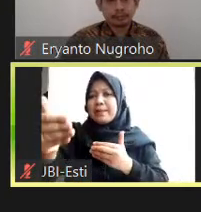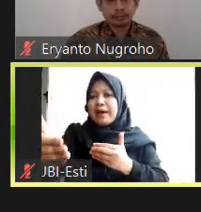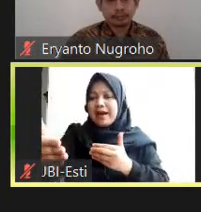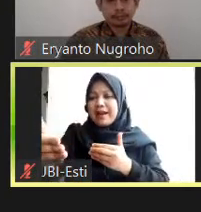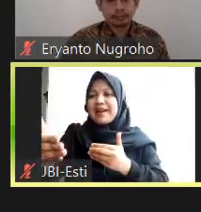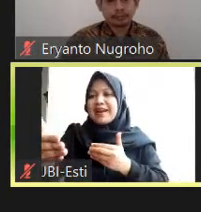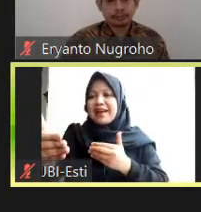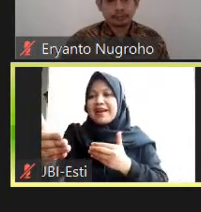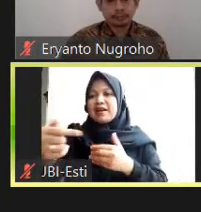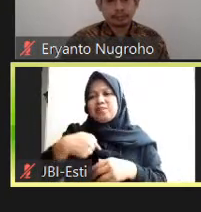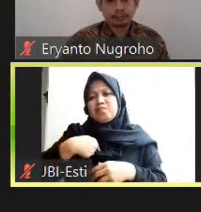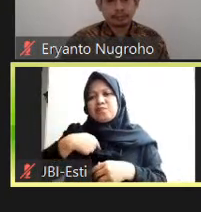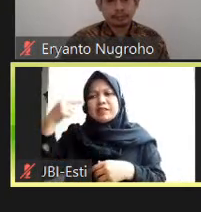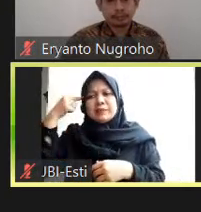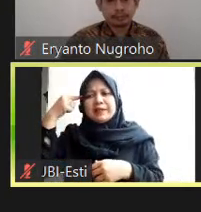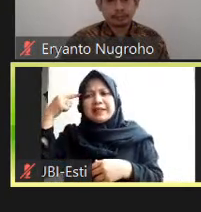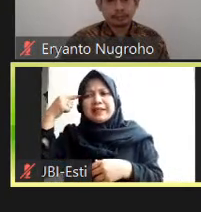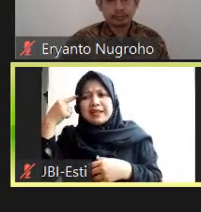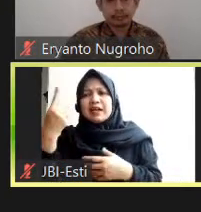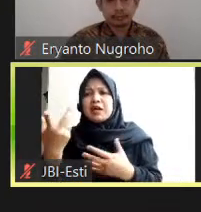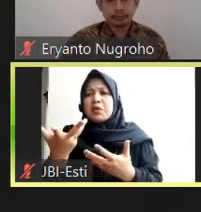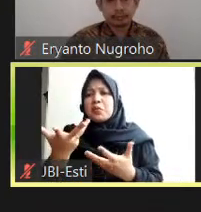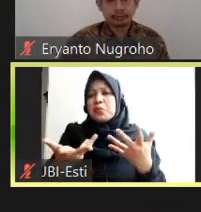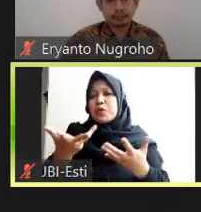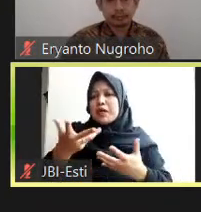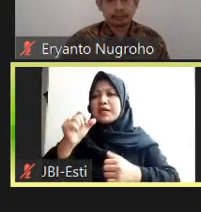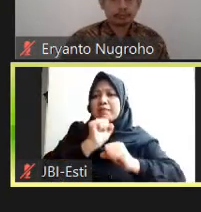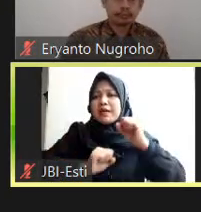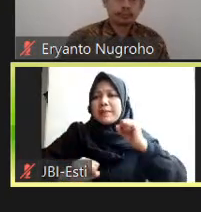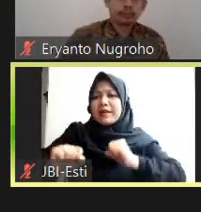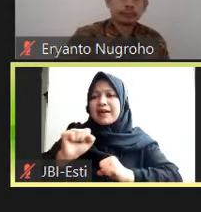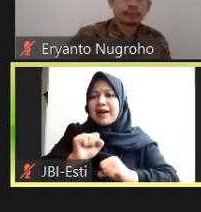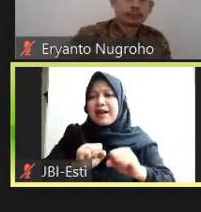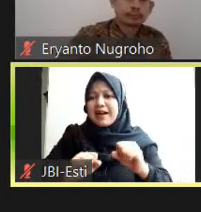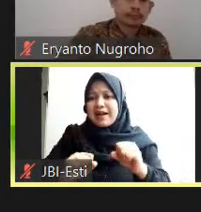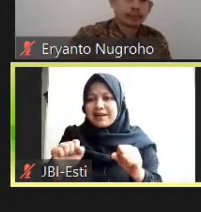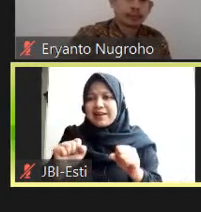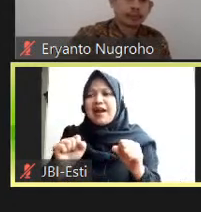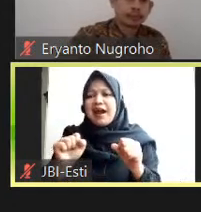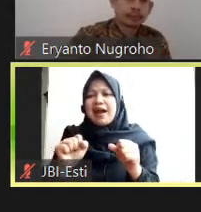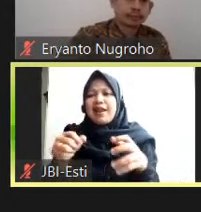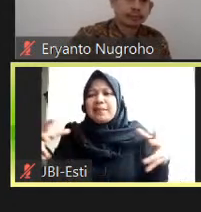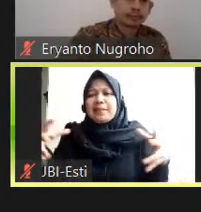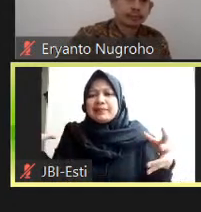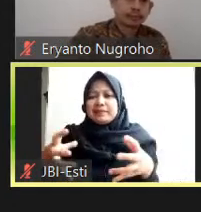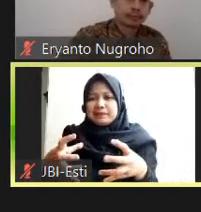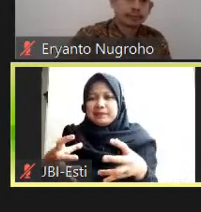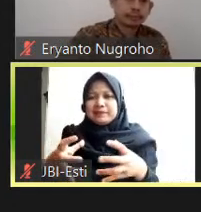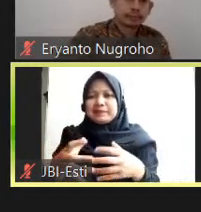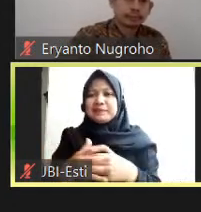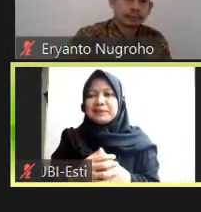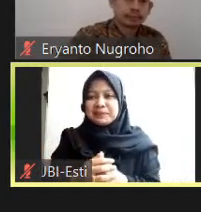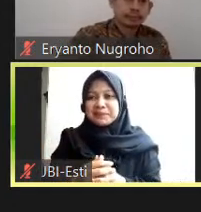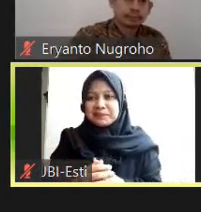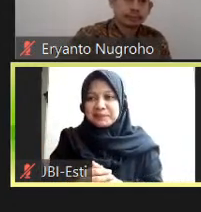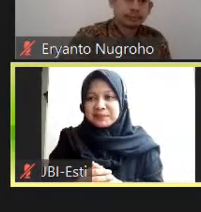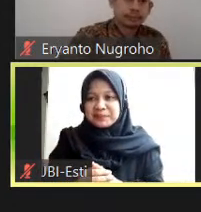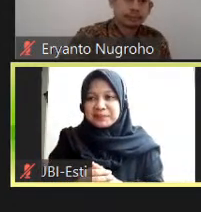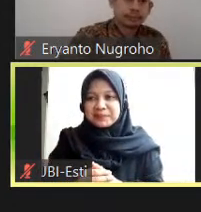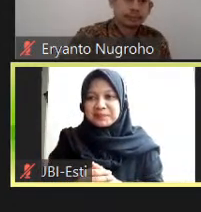saya ruang geraknya akan semakin sempit. Ya, akan semakin sempit. Jadi ada beberapa kasus